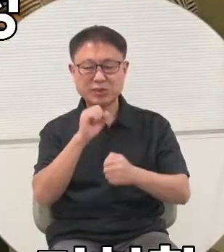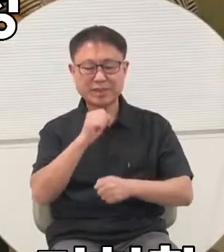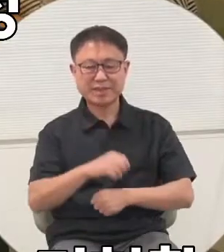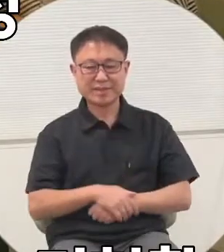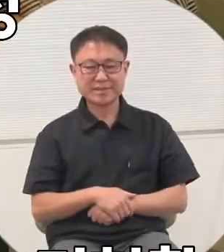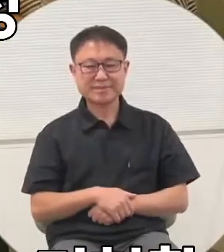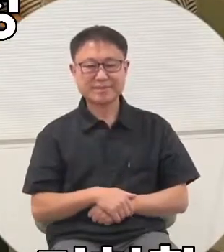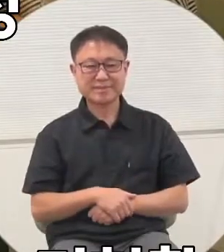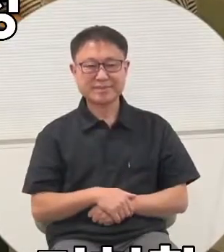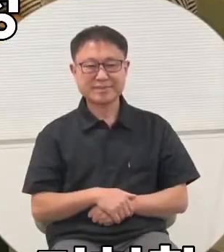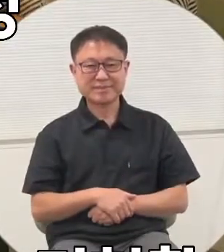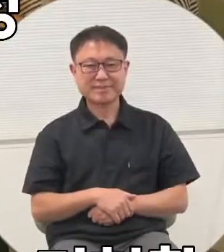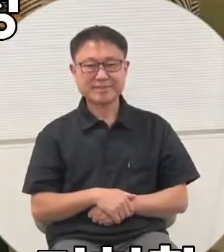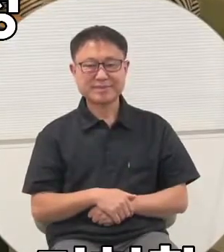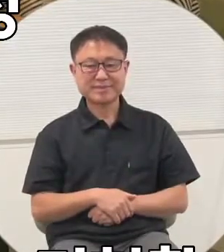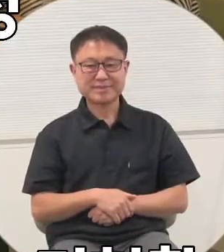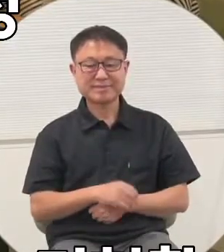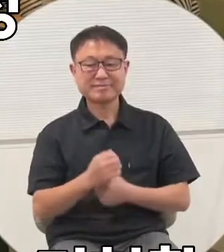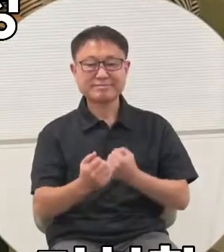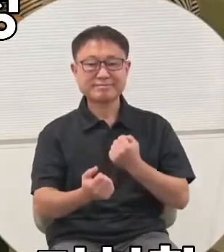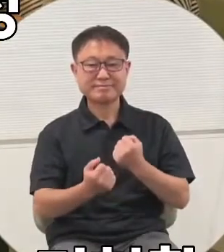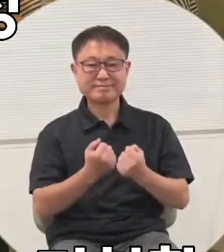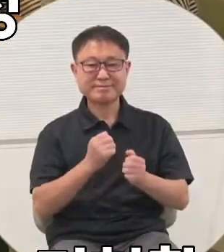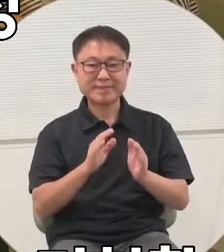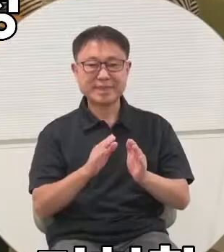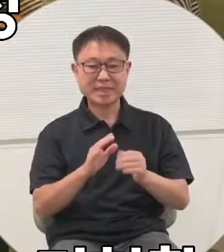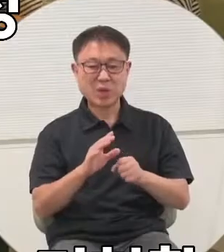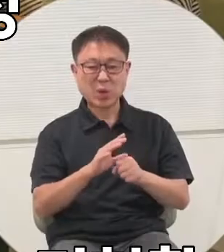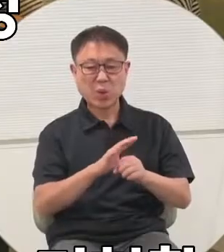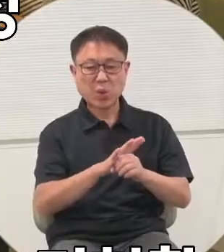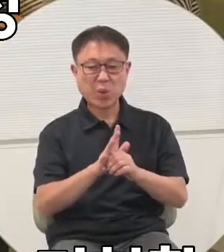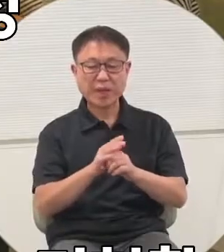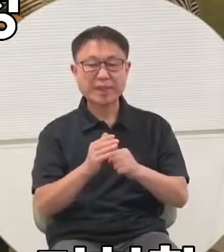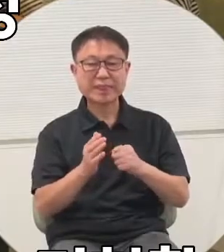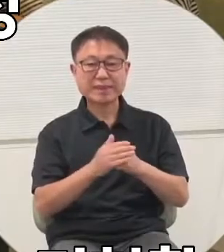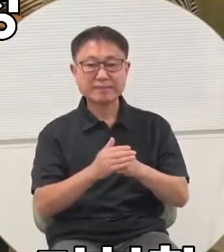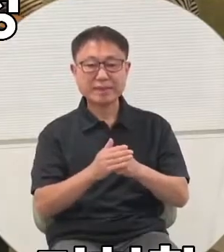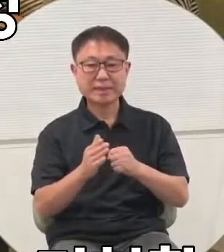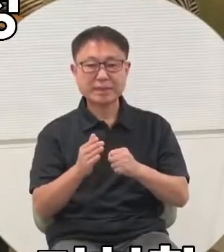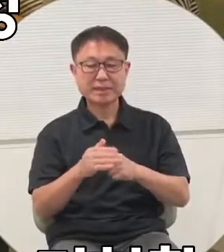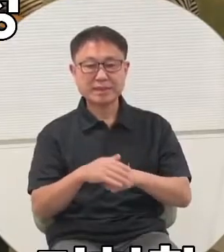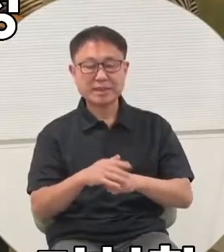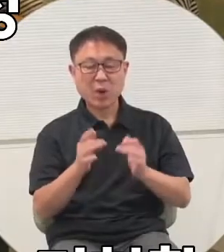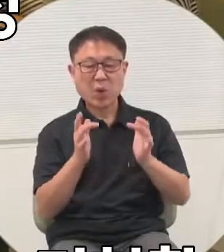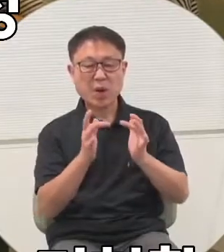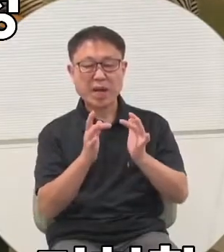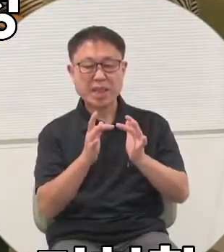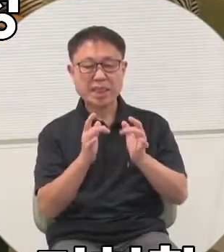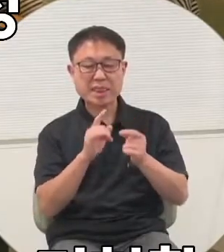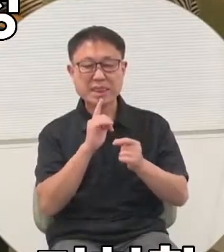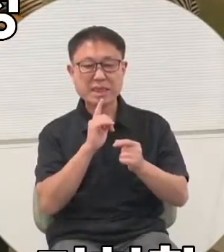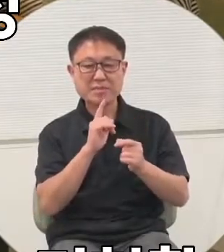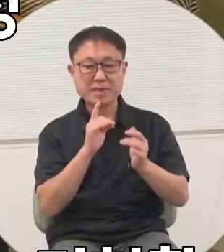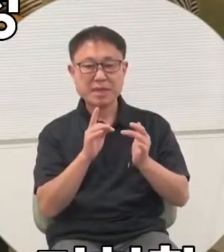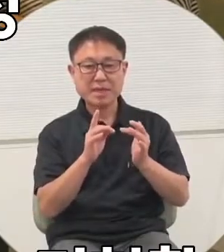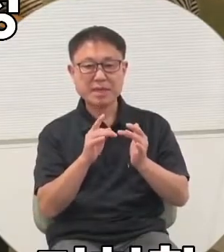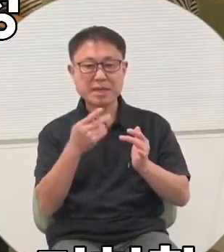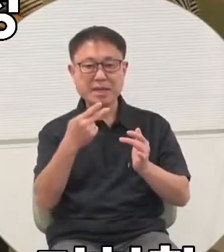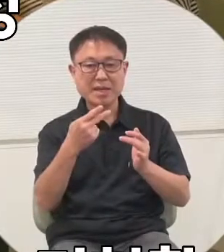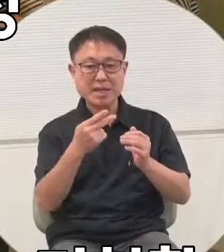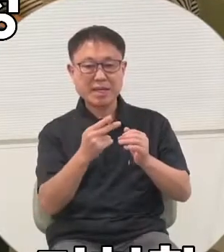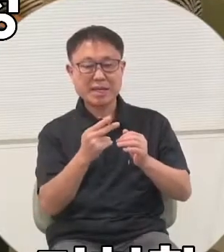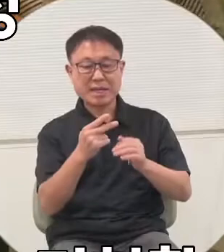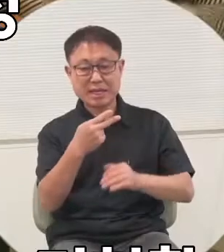이고요. 그럼에도 불구하고 이 코로나로 인해서 또 온라인이라는 아니면 이런